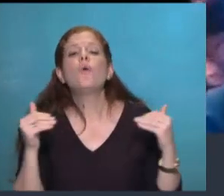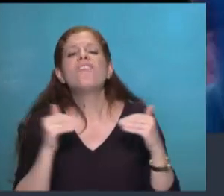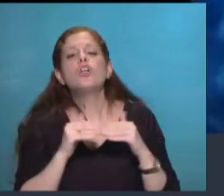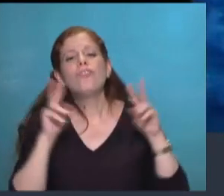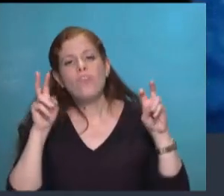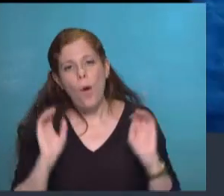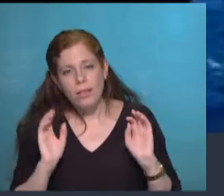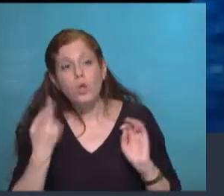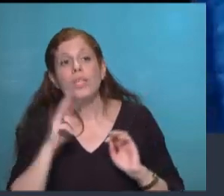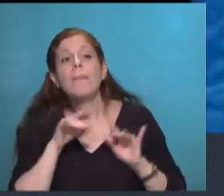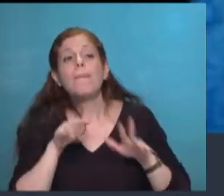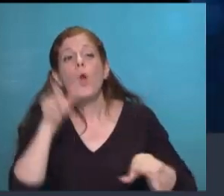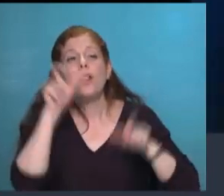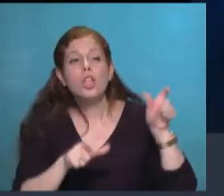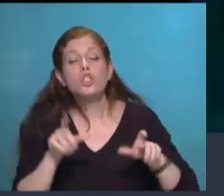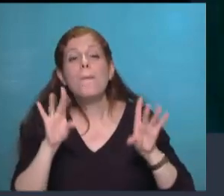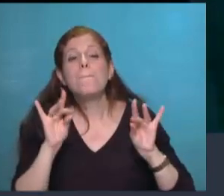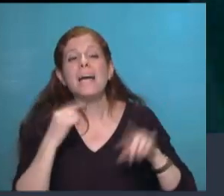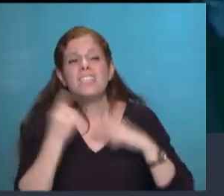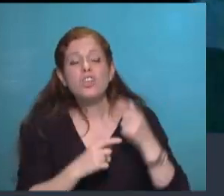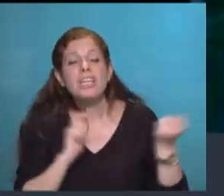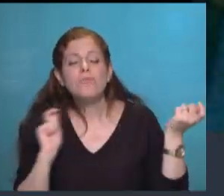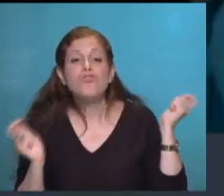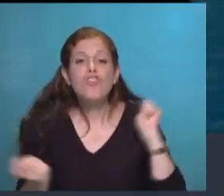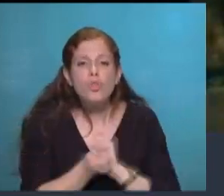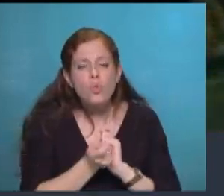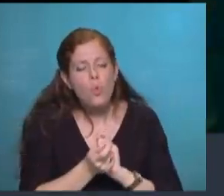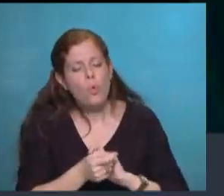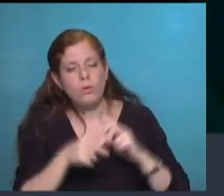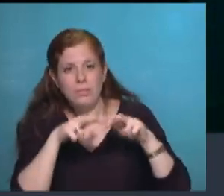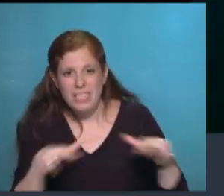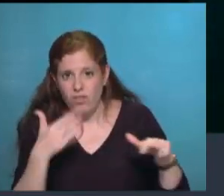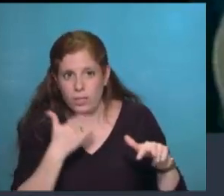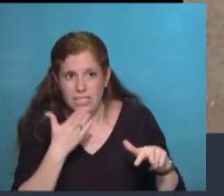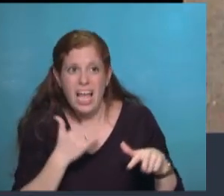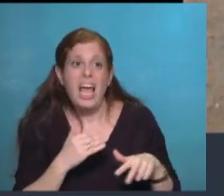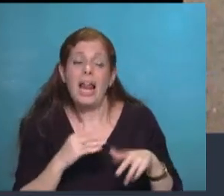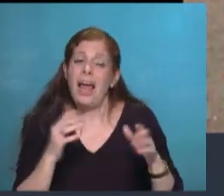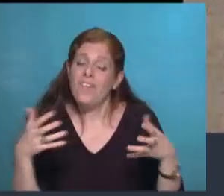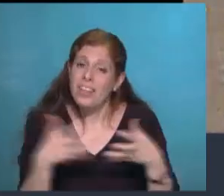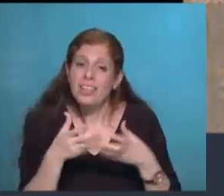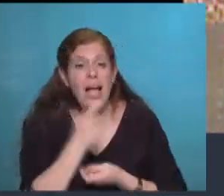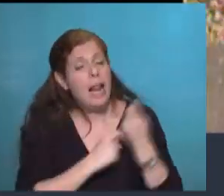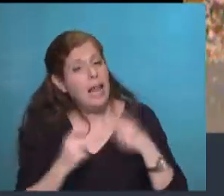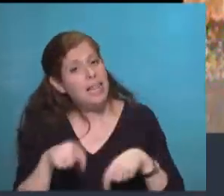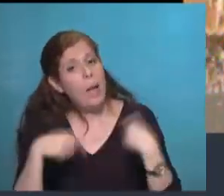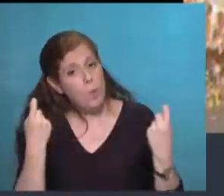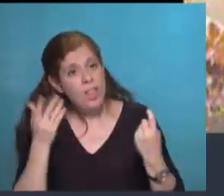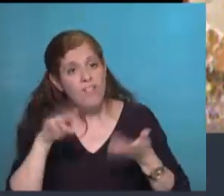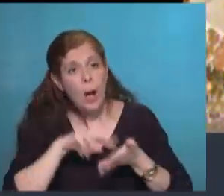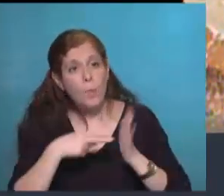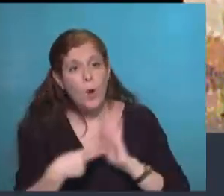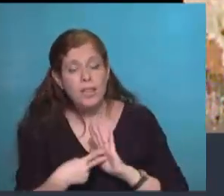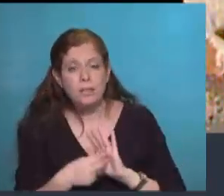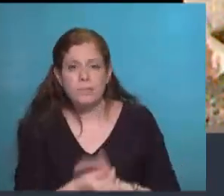אנשים בעשר שנים שינו את פניה של ישראל, חברתית, כלכלית, תרבותית, גם פוליטית. כל